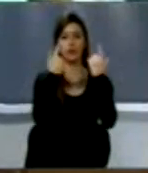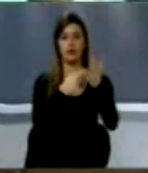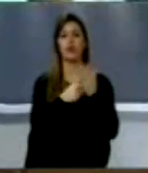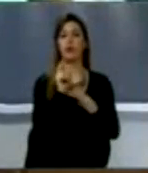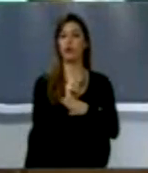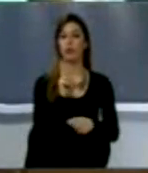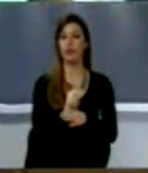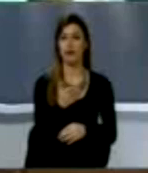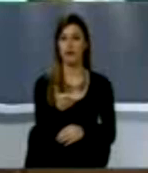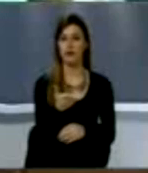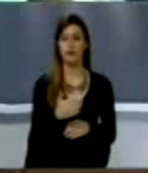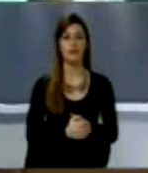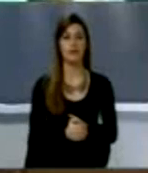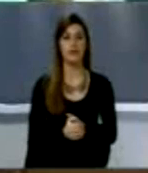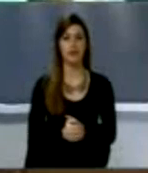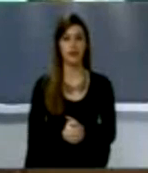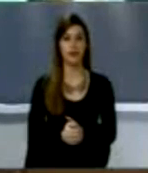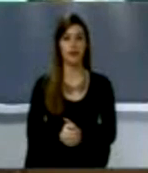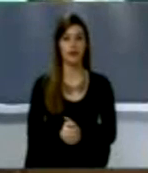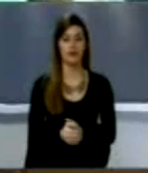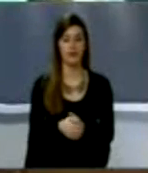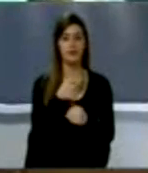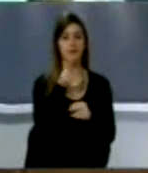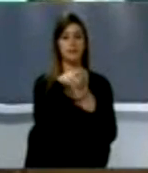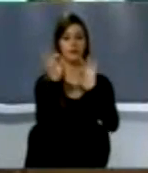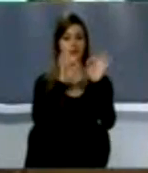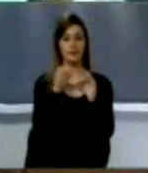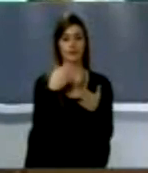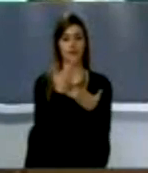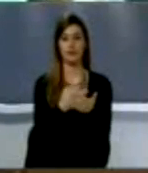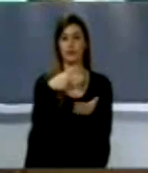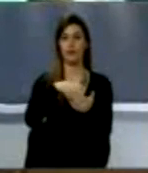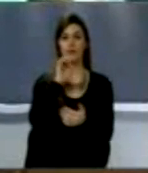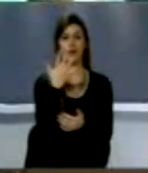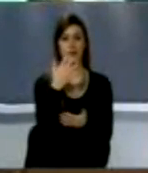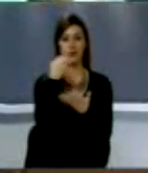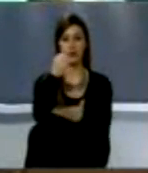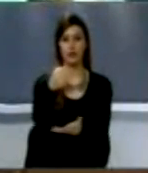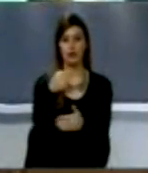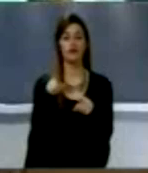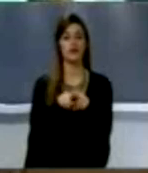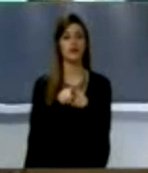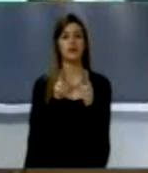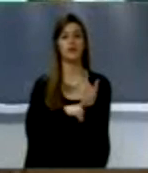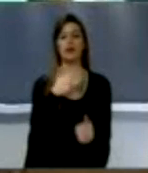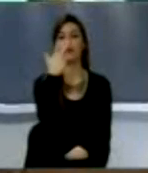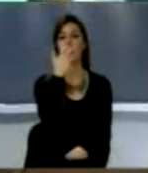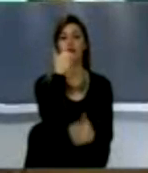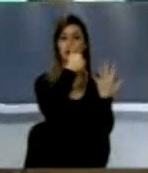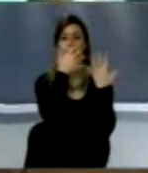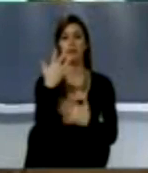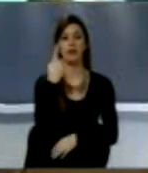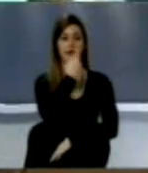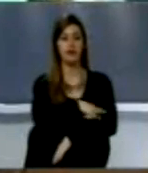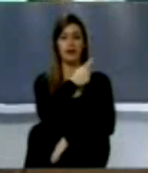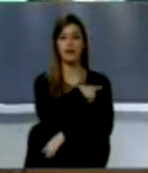cilësisë. Po silleni me buxhetin e vitit 2015, sikur të kishim 365 sosh për secilin ditë